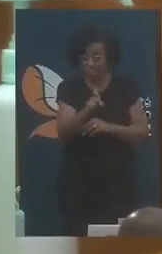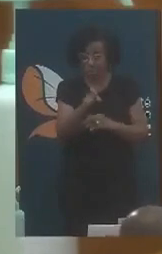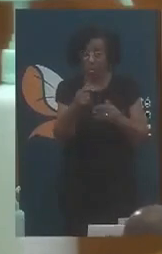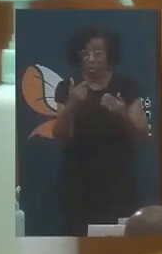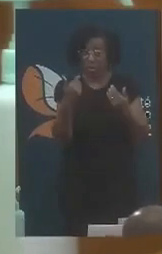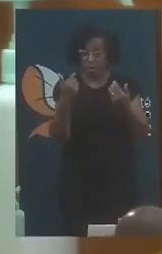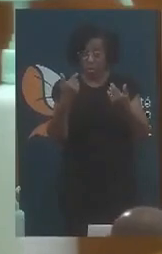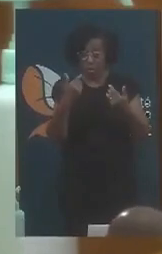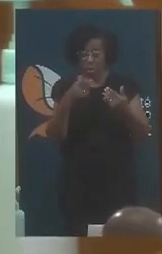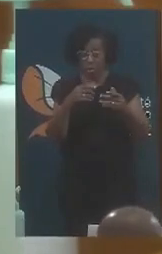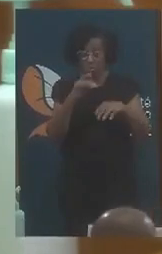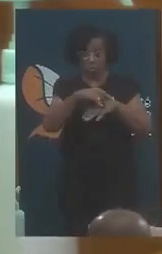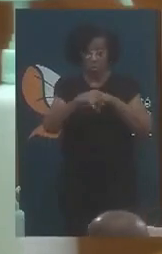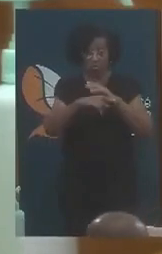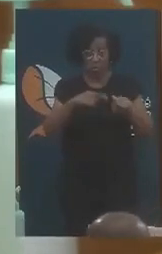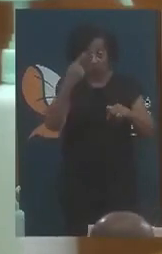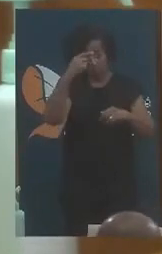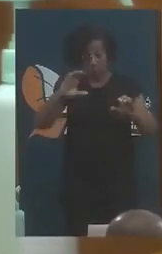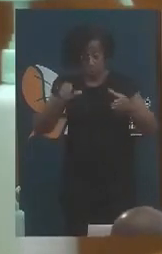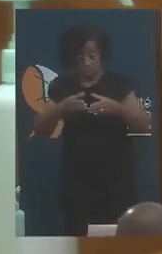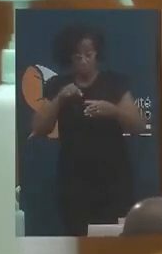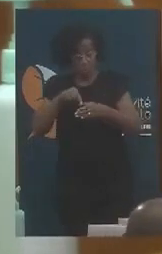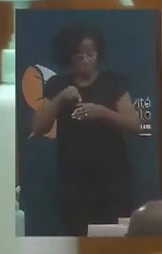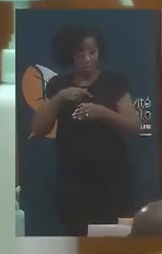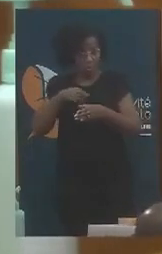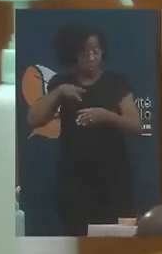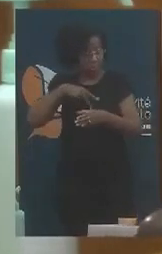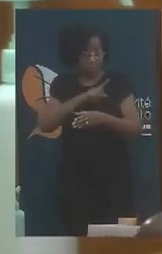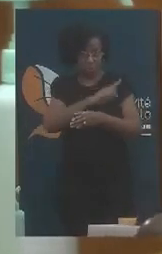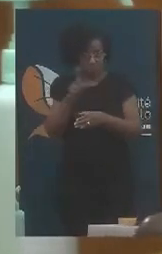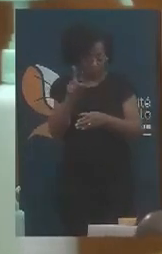posées au nom du Grand Assemblée. Maintenant, vous faites comme vous voulez.